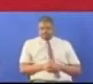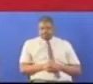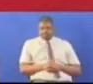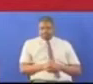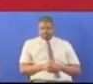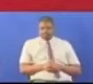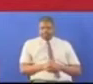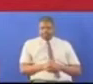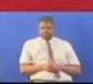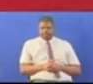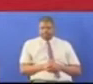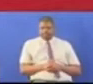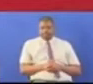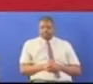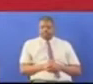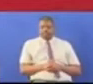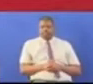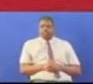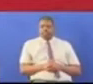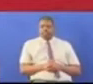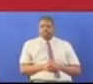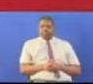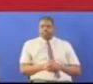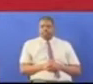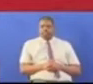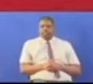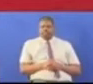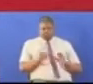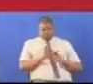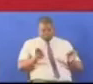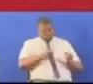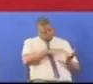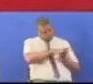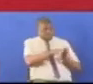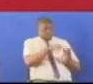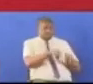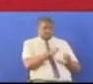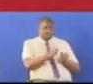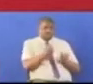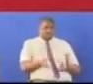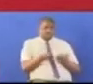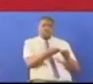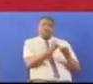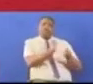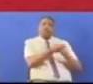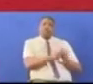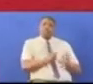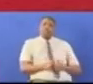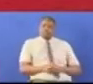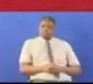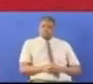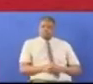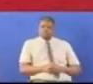ni vema tukaeleza hapa, na hili ni mojawapo ya mambo ambayo tumeyaleta kwenye mabadiliko. Sheria yetu